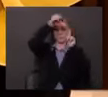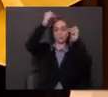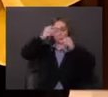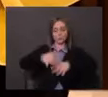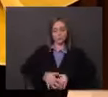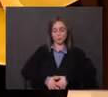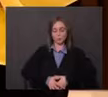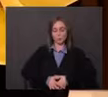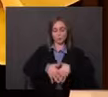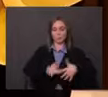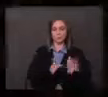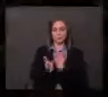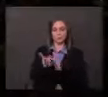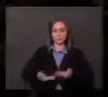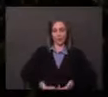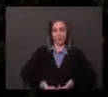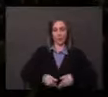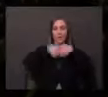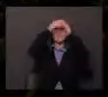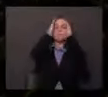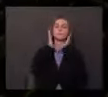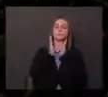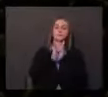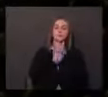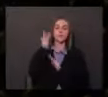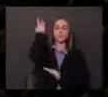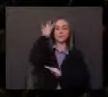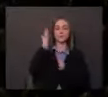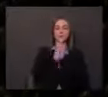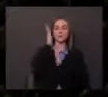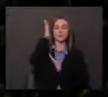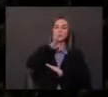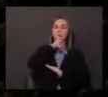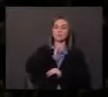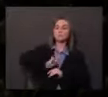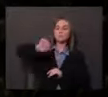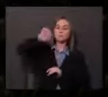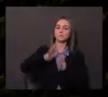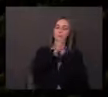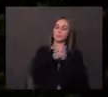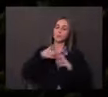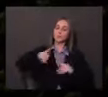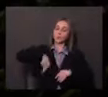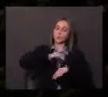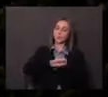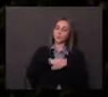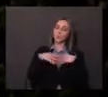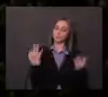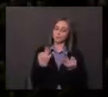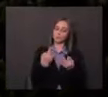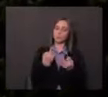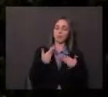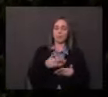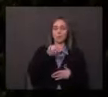żywota Twojego, Jezus. Santa Maria, Mãe de Deus, rogai por nós, pecadores, agora e na hora da